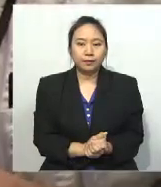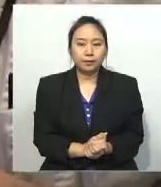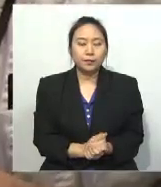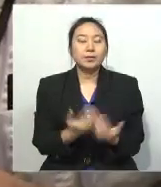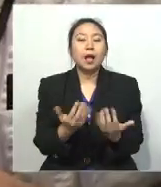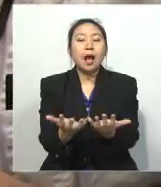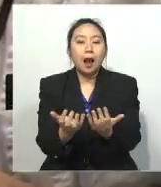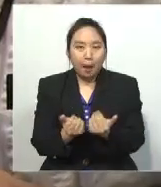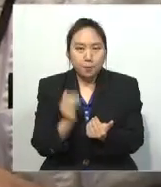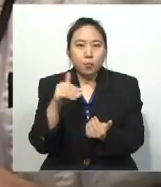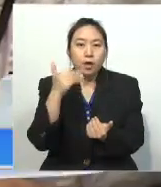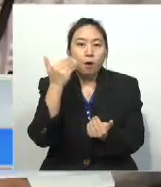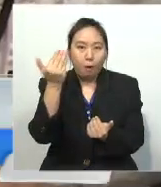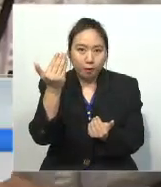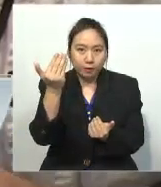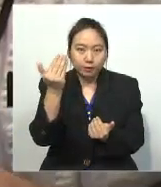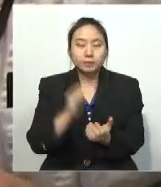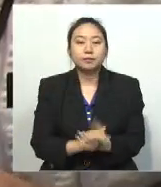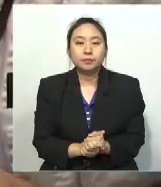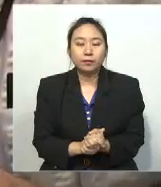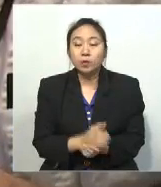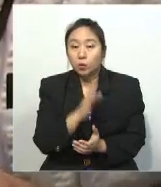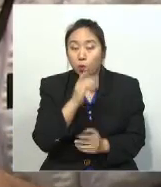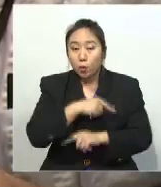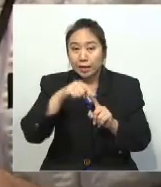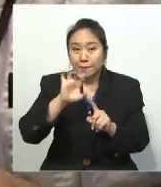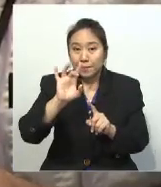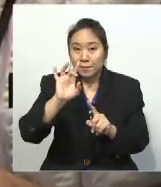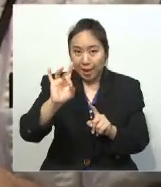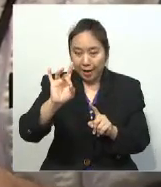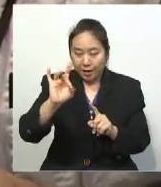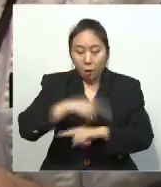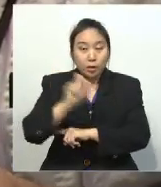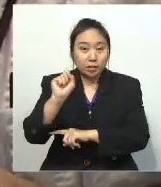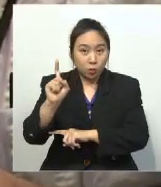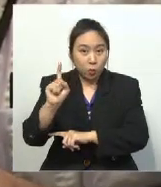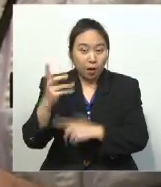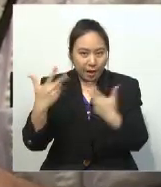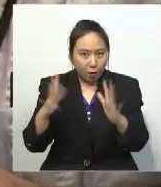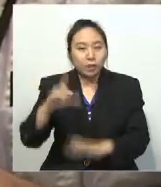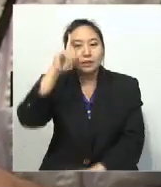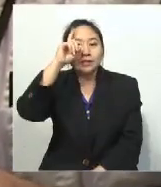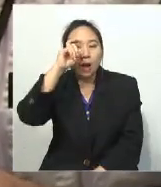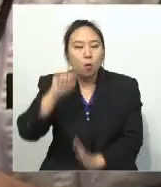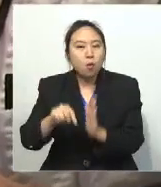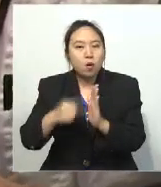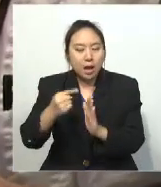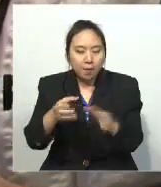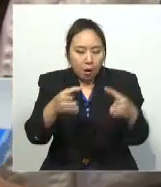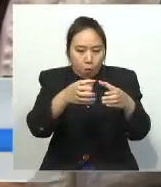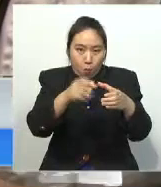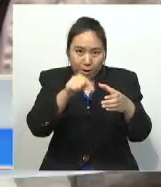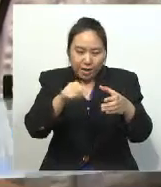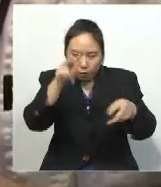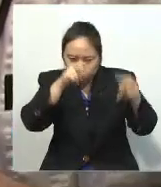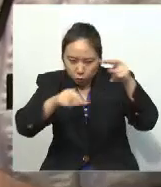รับเอาไว้ก่อนนะครับเมื่อรับเสร็จแล้วเนี่ยหลังจากวันที่8วันศุกร์นี้ไปนะครับวันเสาร์เราจะเริ่มตรวจสอบคุณสมบัติของพรรคก่อน